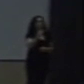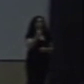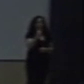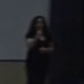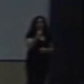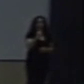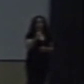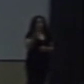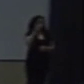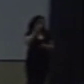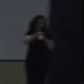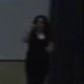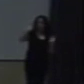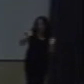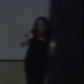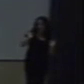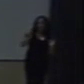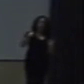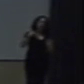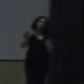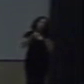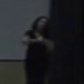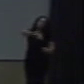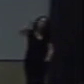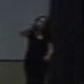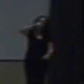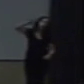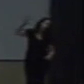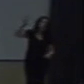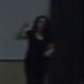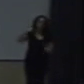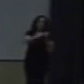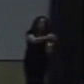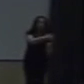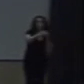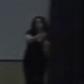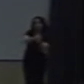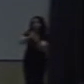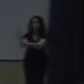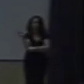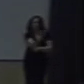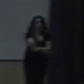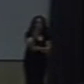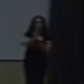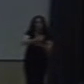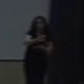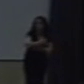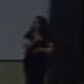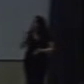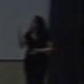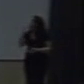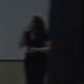i aleshores són periodistes que segueixo des de fa molt de temps. Doncs si vostè fos nord-americana, tu, aquest si noi jo li fos semblaria nord... un... Ai, si tu